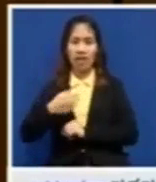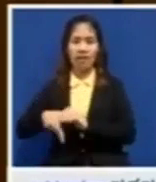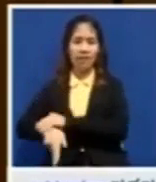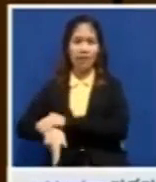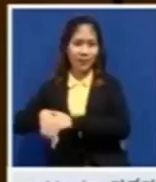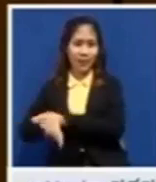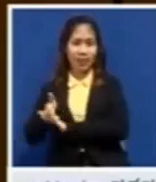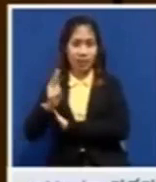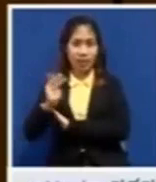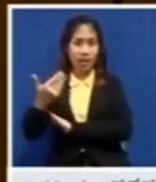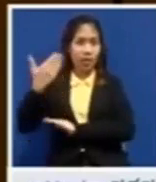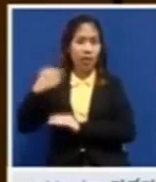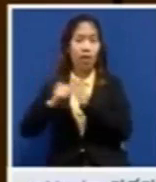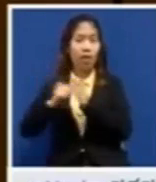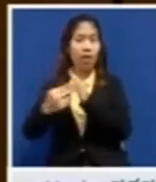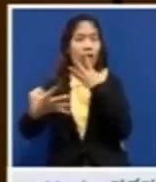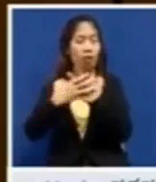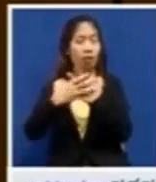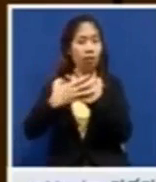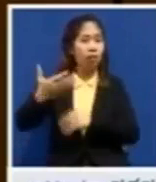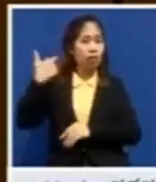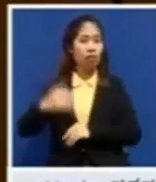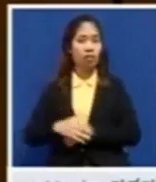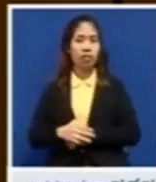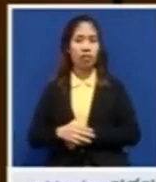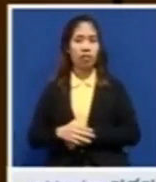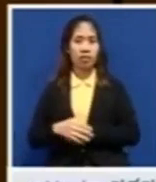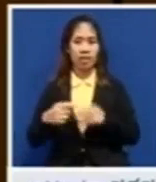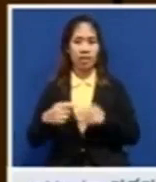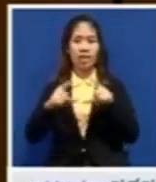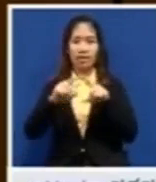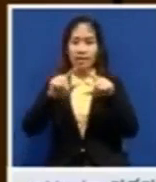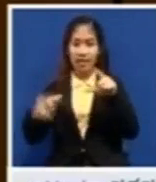ชักปืนยิงวันนั้นท่านก็ติดคุกเหรียญละไม้ท่านได้ผมก็